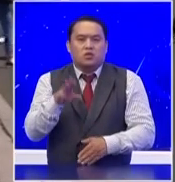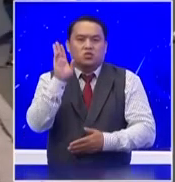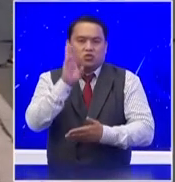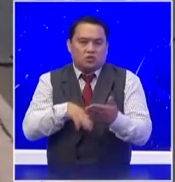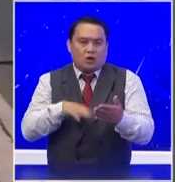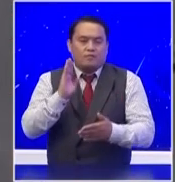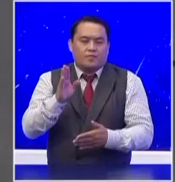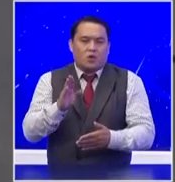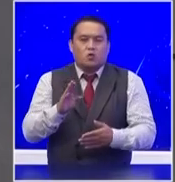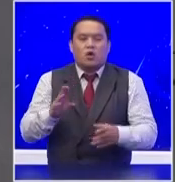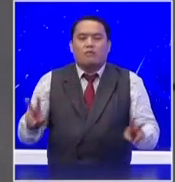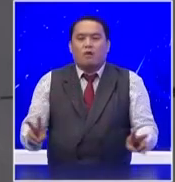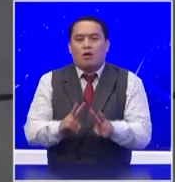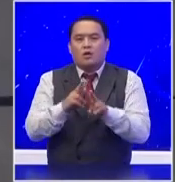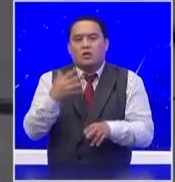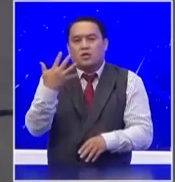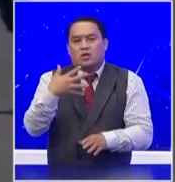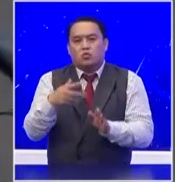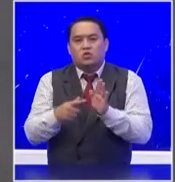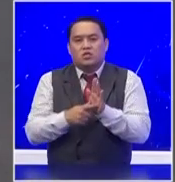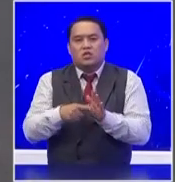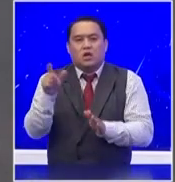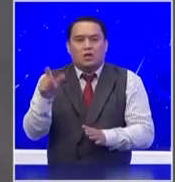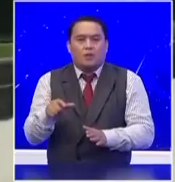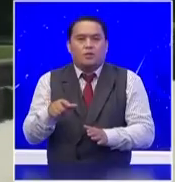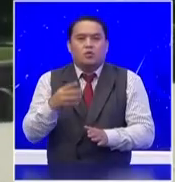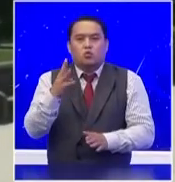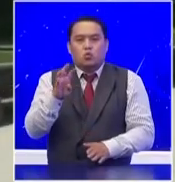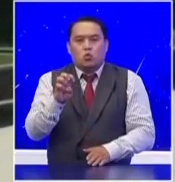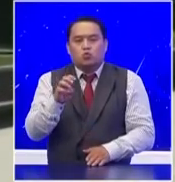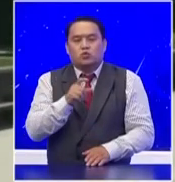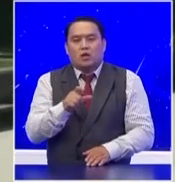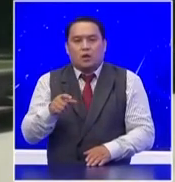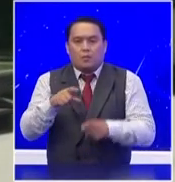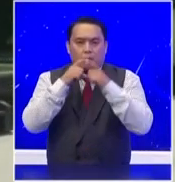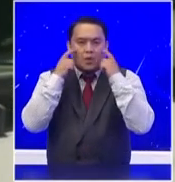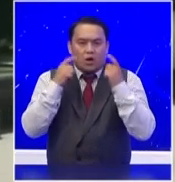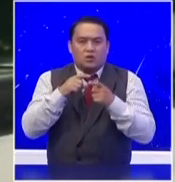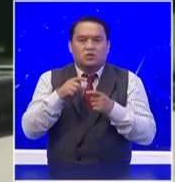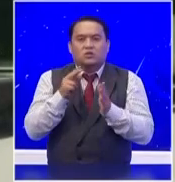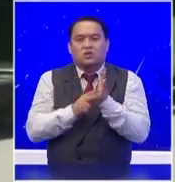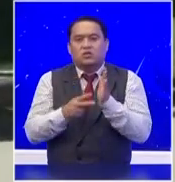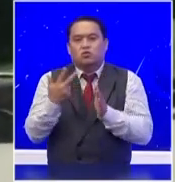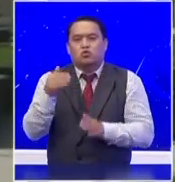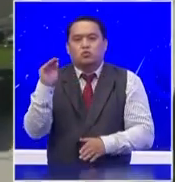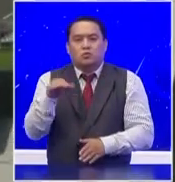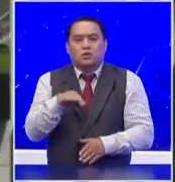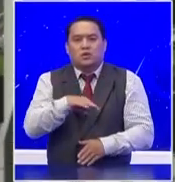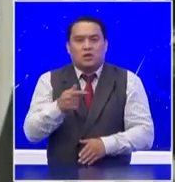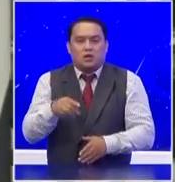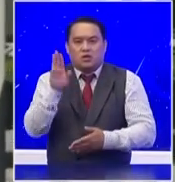төлейсіз. Нұрсұлтан қаласында бір күнде 57 адам, Алматыда 400 адам маска тақпаған үшін 83 мың теңге